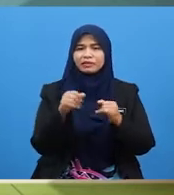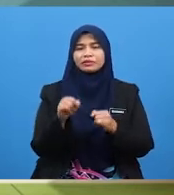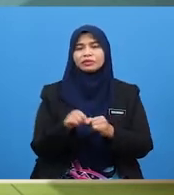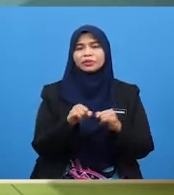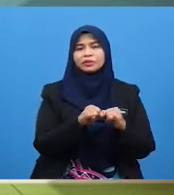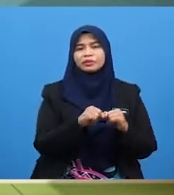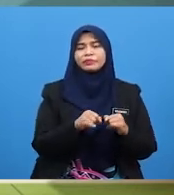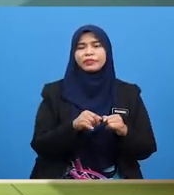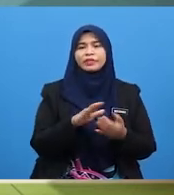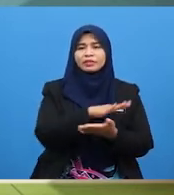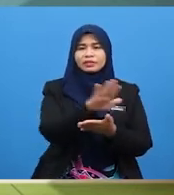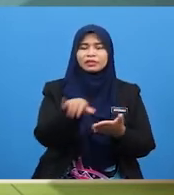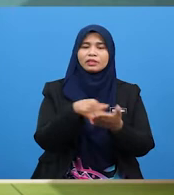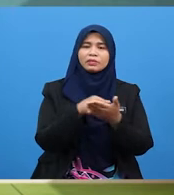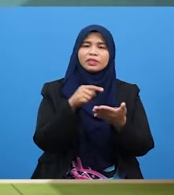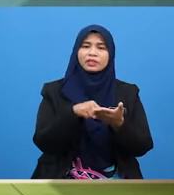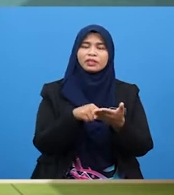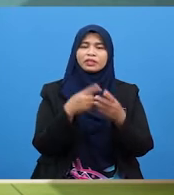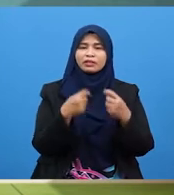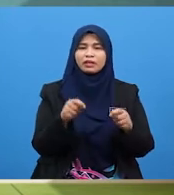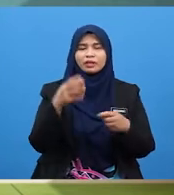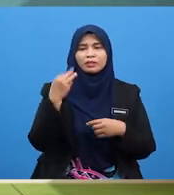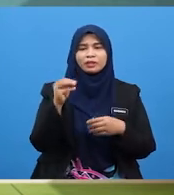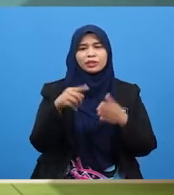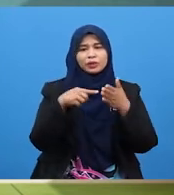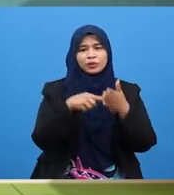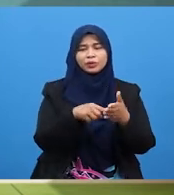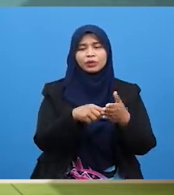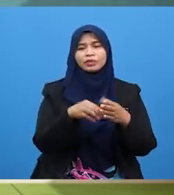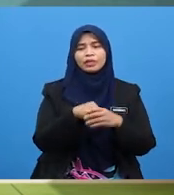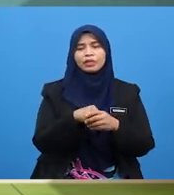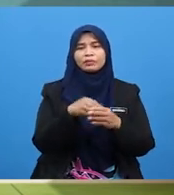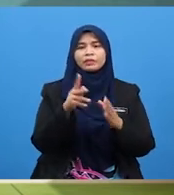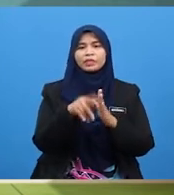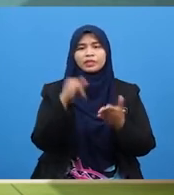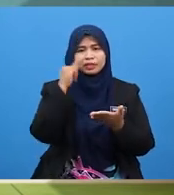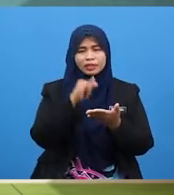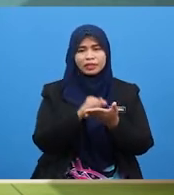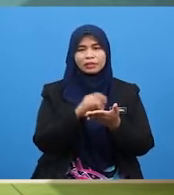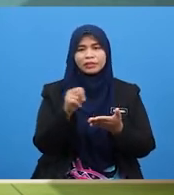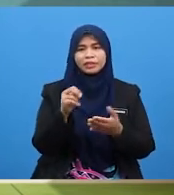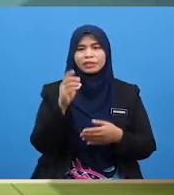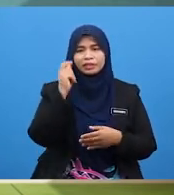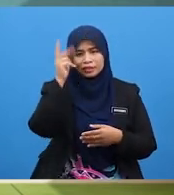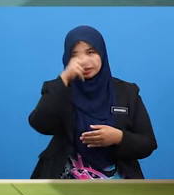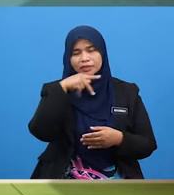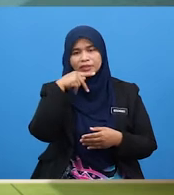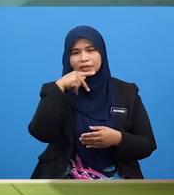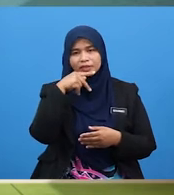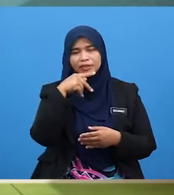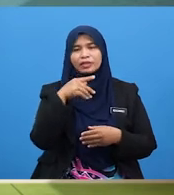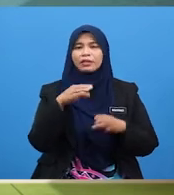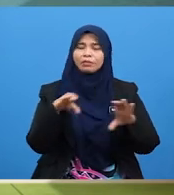juga. Kesemua ini telah mereka zahirkan melalui keimanan, sikap,